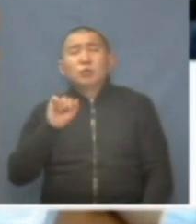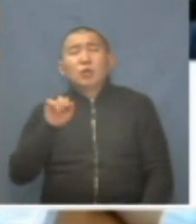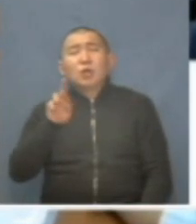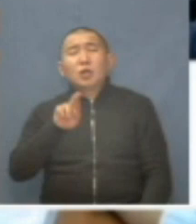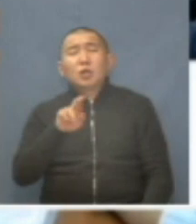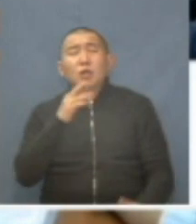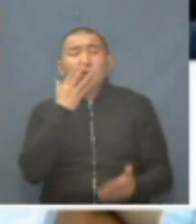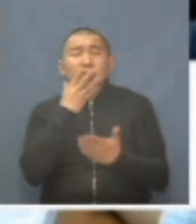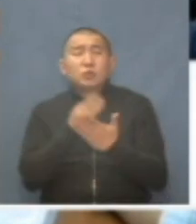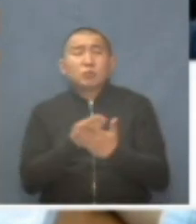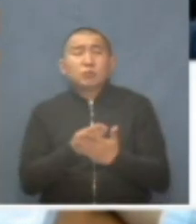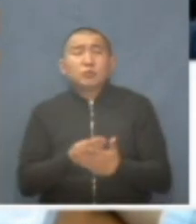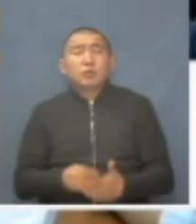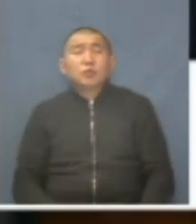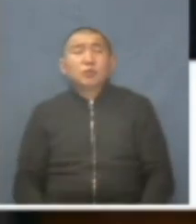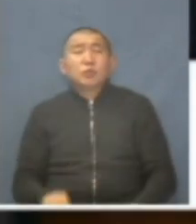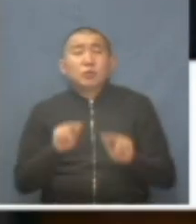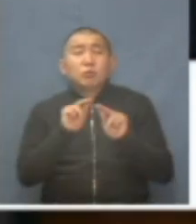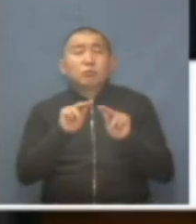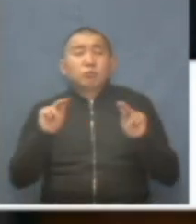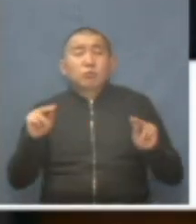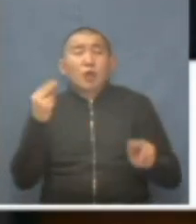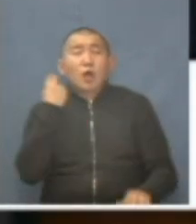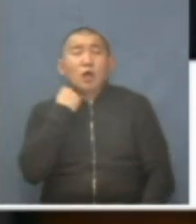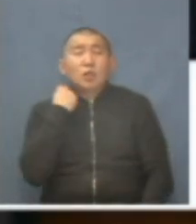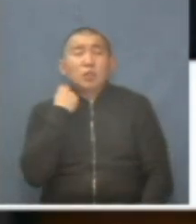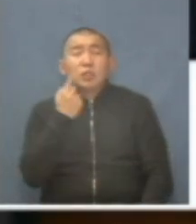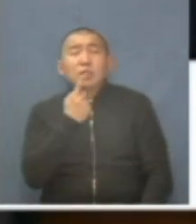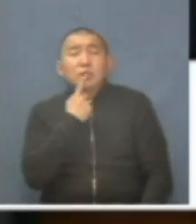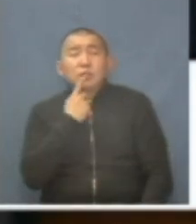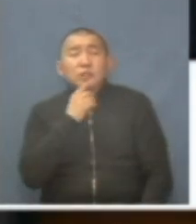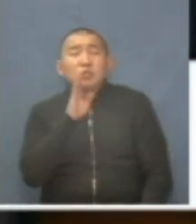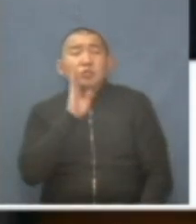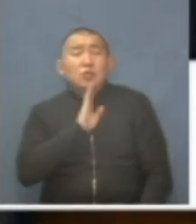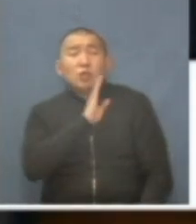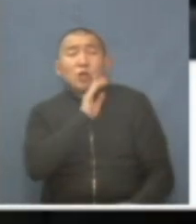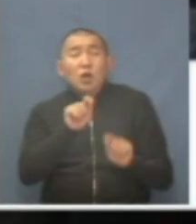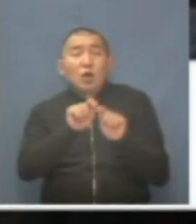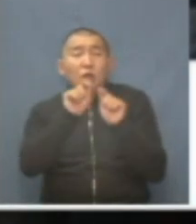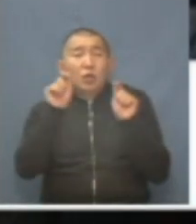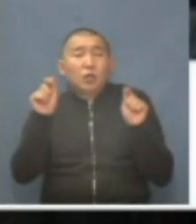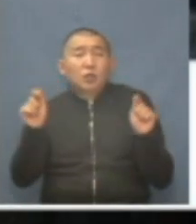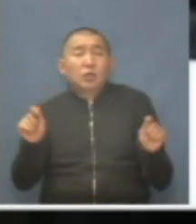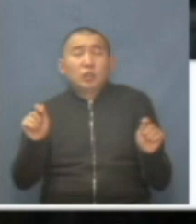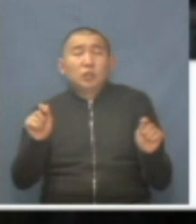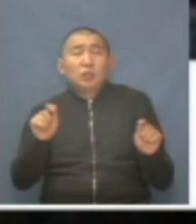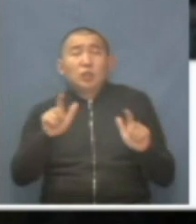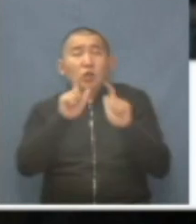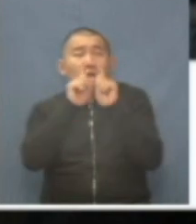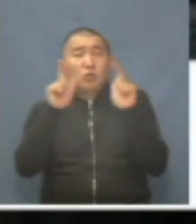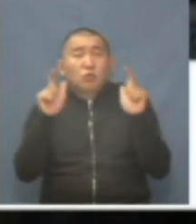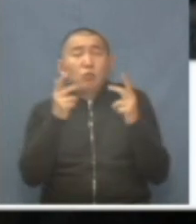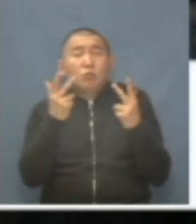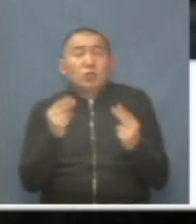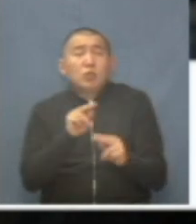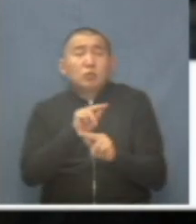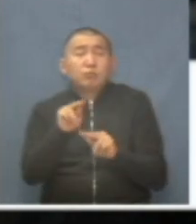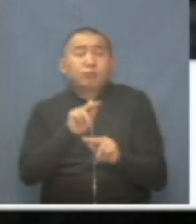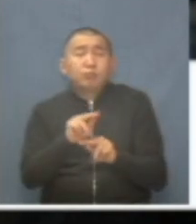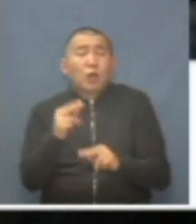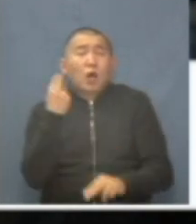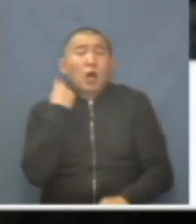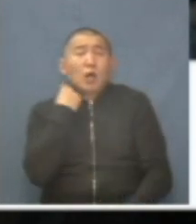Олеся Филимонова – учитель английского языка. Женщина открыла образовательный центр, где обучает детей английскому языку и